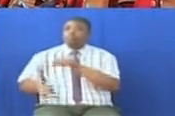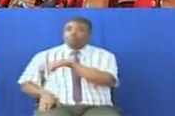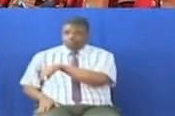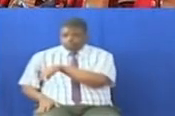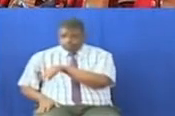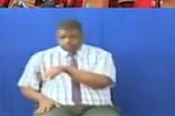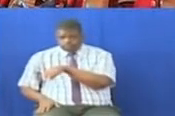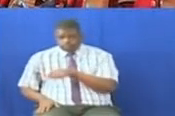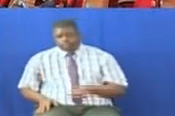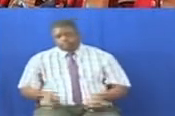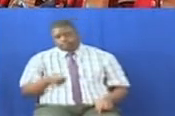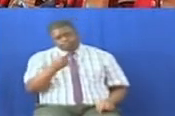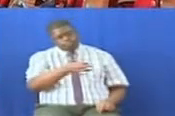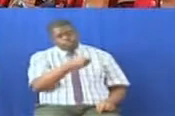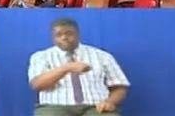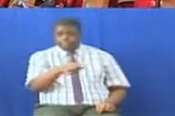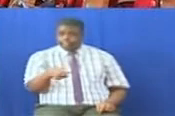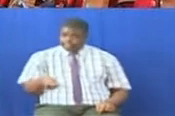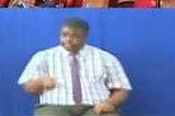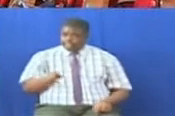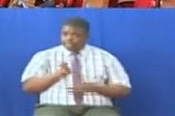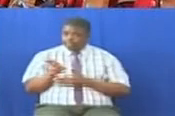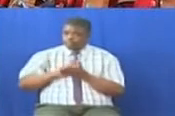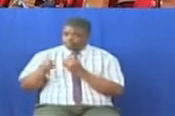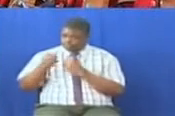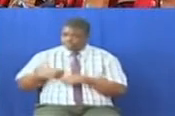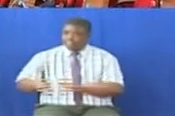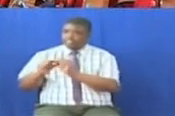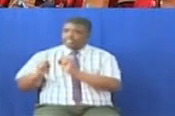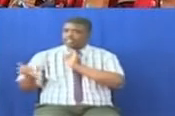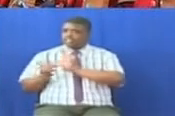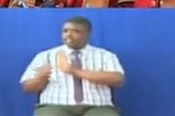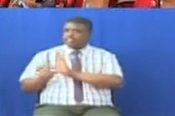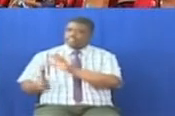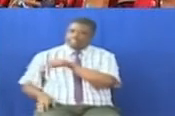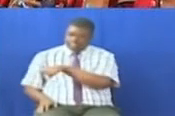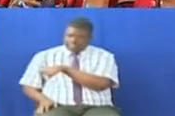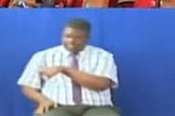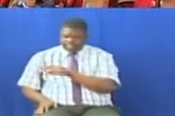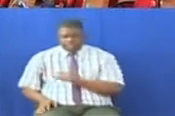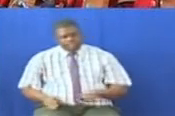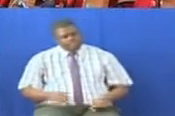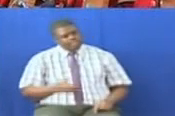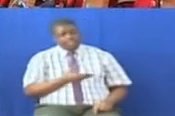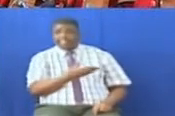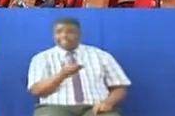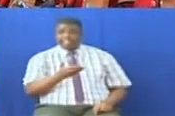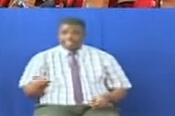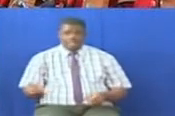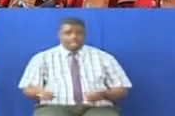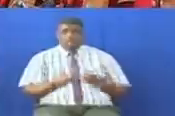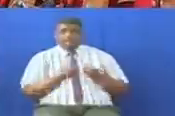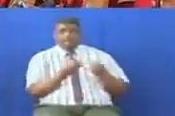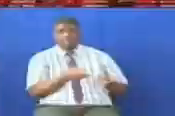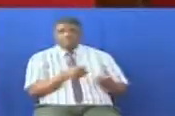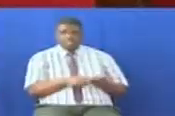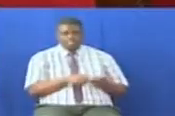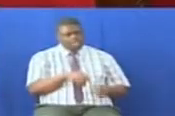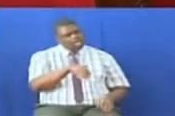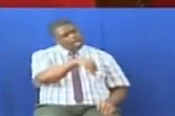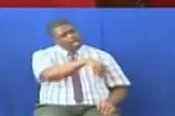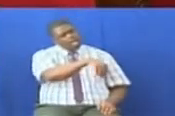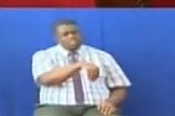Nizipongeze halmashauri ambazo zinatekeleza sheria hii. Lakini zile ambazo hazipeleki zinawanyima